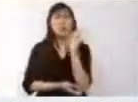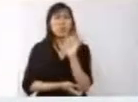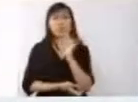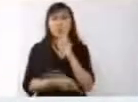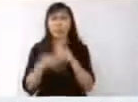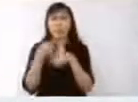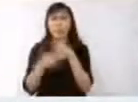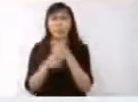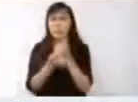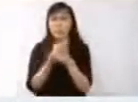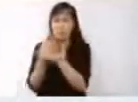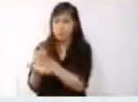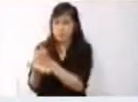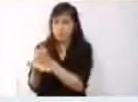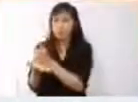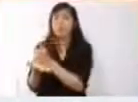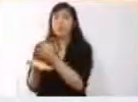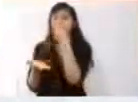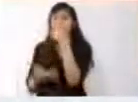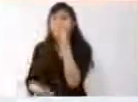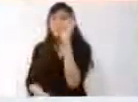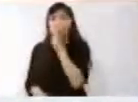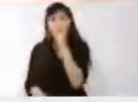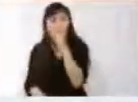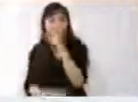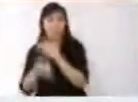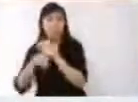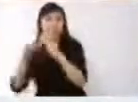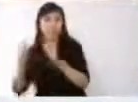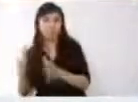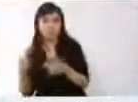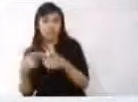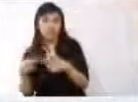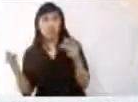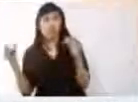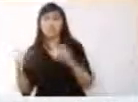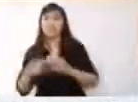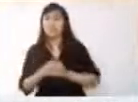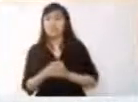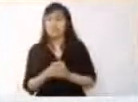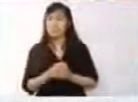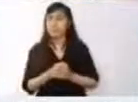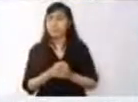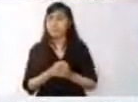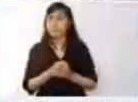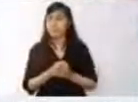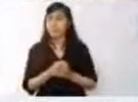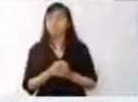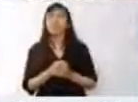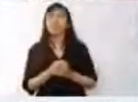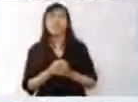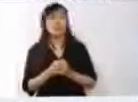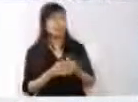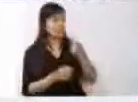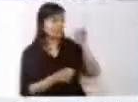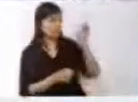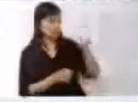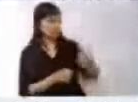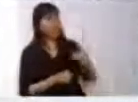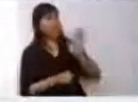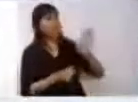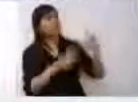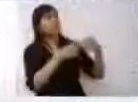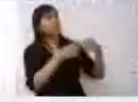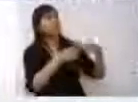restrictions ang bansang Japan sa lahat ng mga bansa, no, sa lahat ng nationals, kasama po ang Pilipinas. Pero po mayroong restriction po yan,